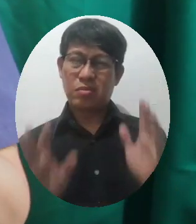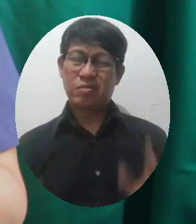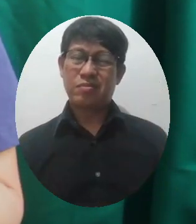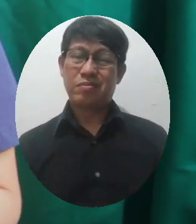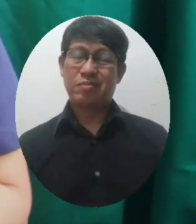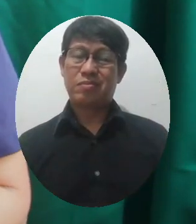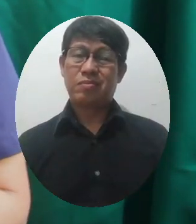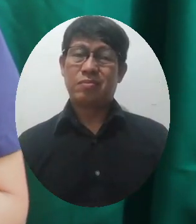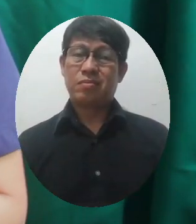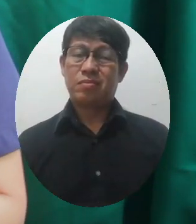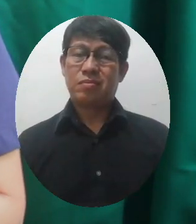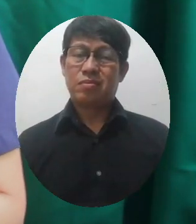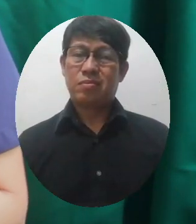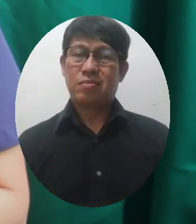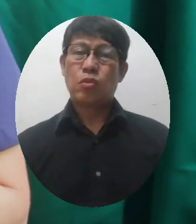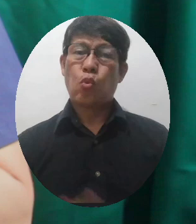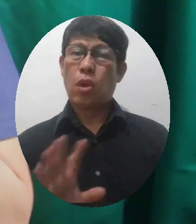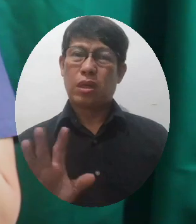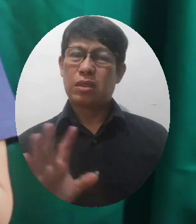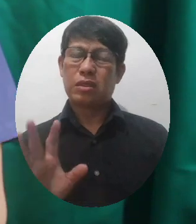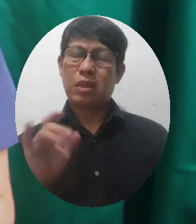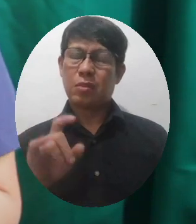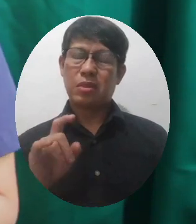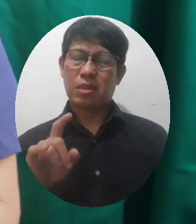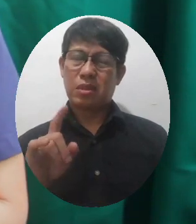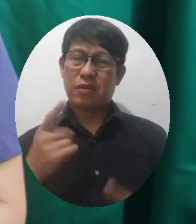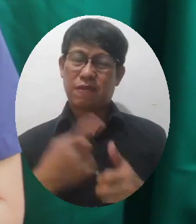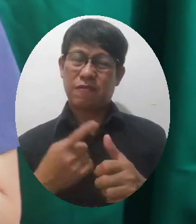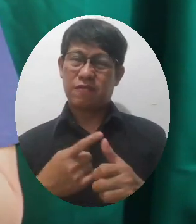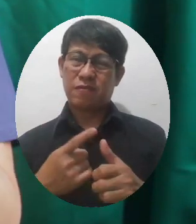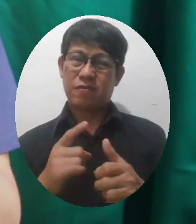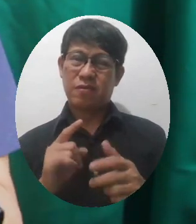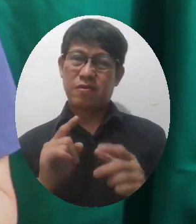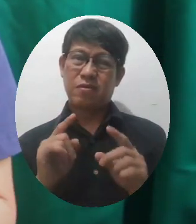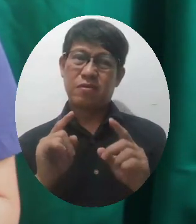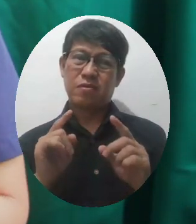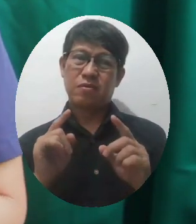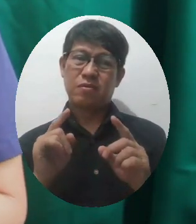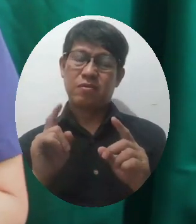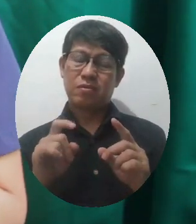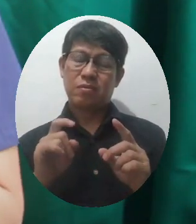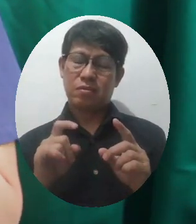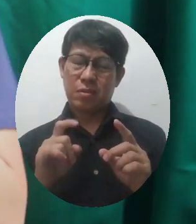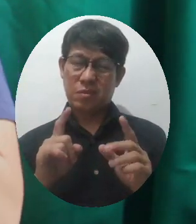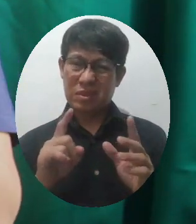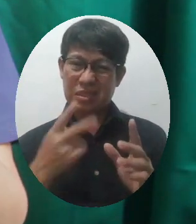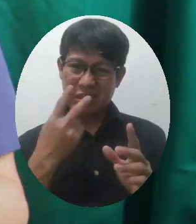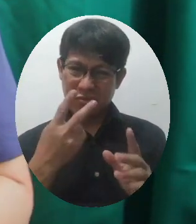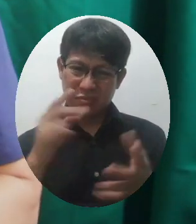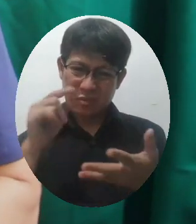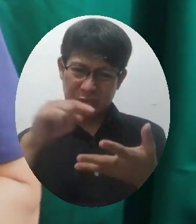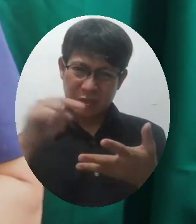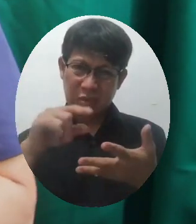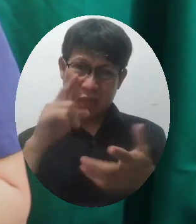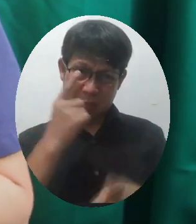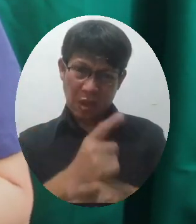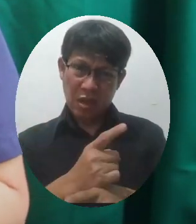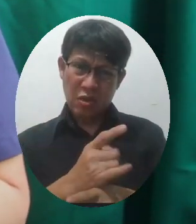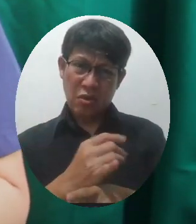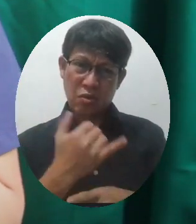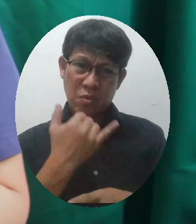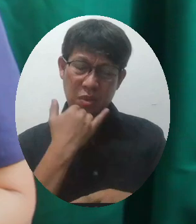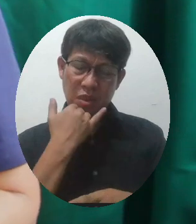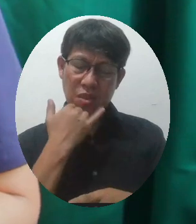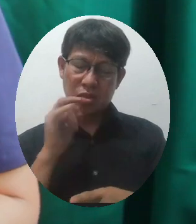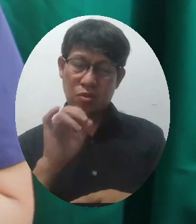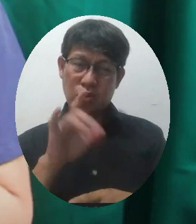kapag pinapanood po natin itong mga ito, magsuri din po tayo, no? Kasi nandun na rin kayo sa internet, eh, no? You confirm it, no? I-confirm nyo po ito,